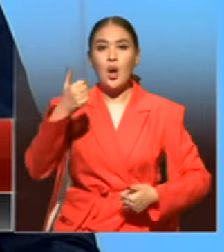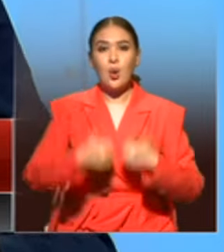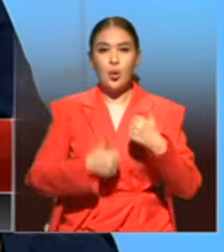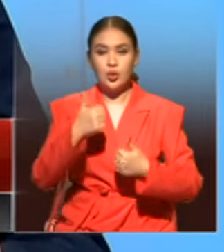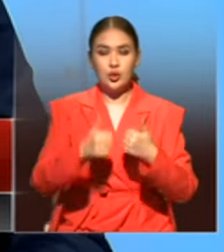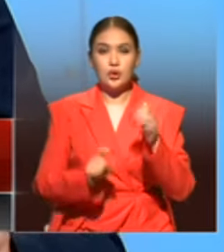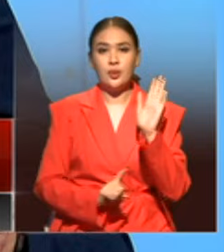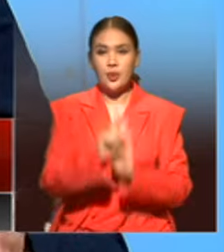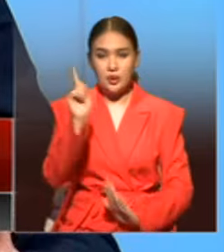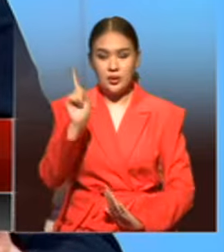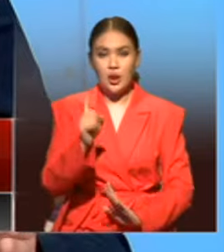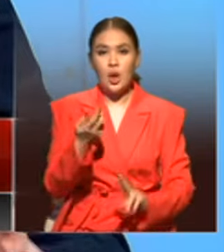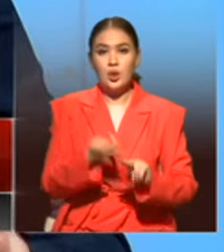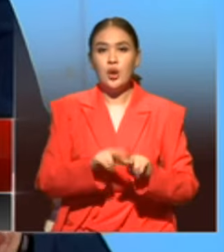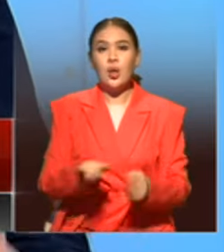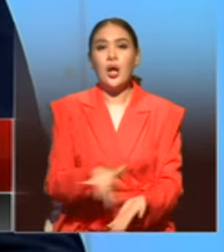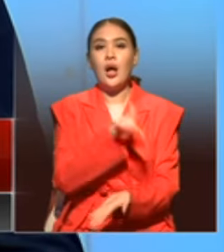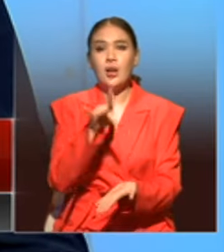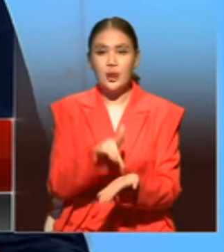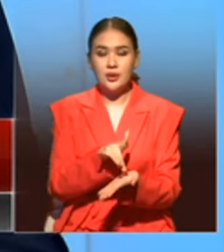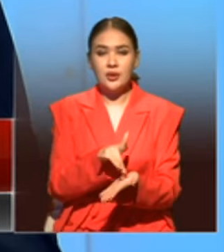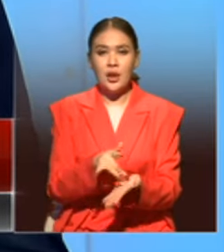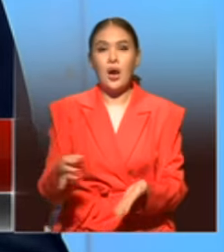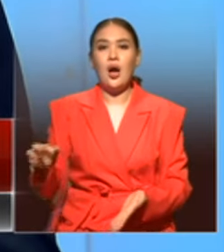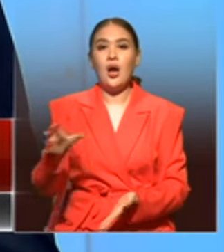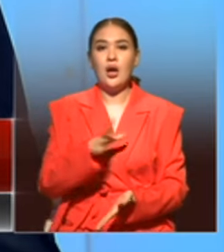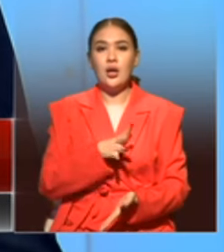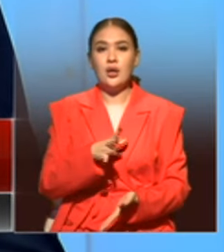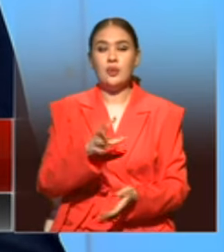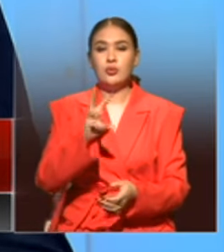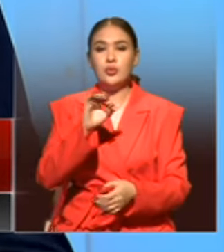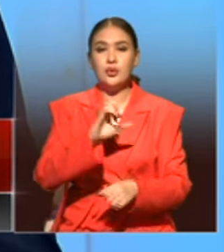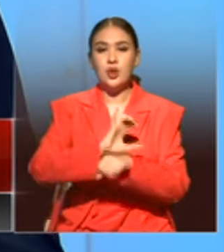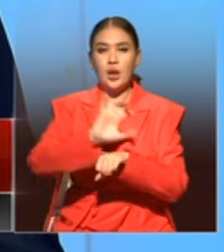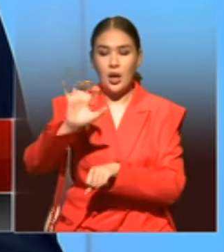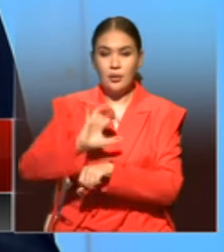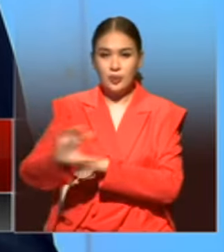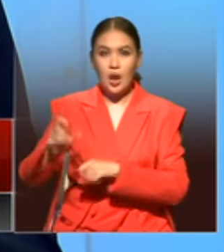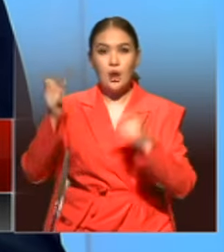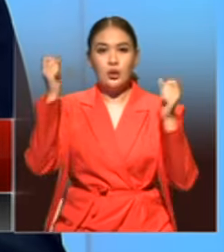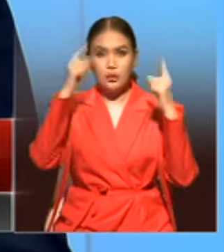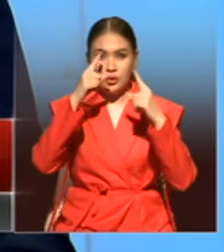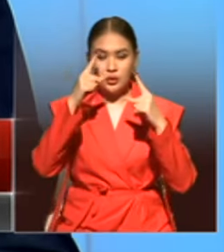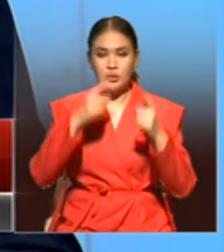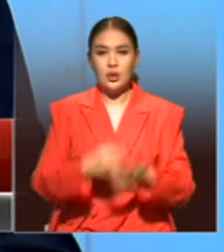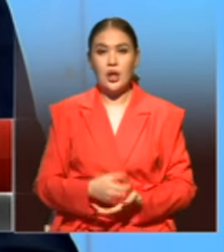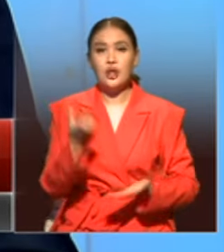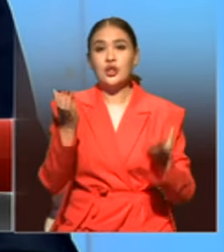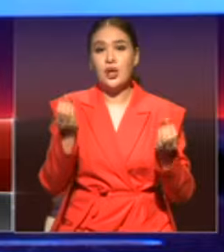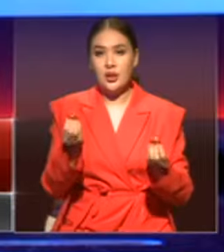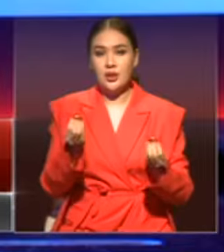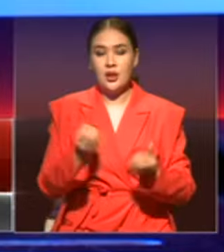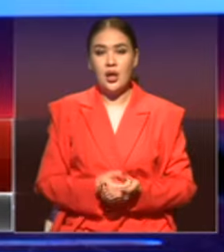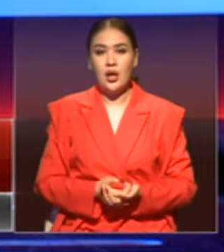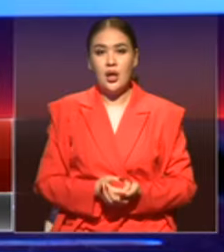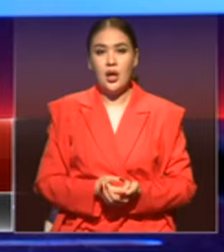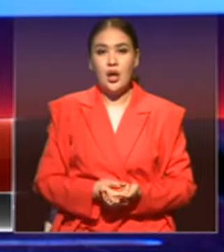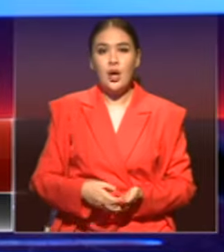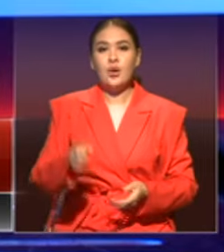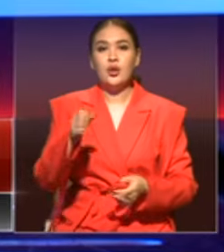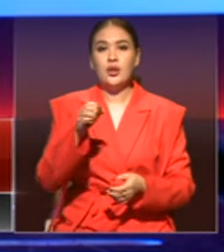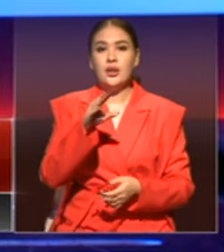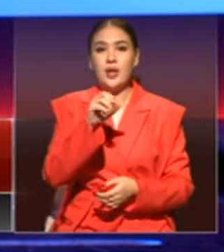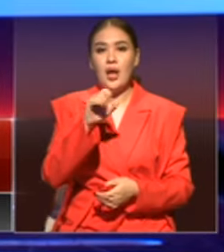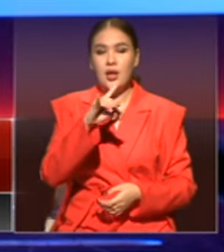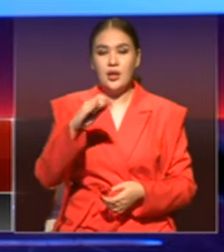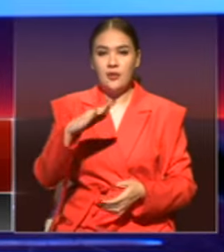ұйымдастырады. Осы қаланың осындай ауданында қоқыстарды шығаратын мердігер компанияны анықтайды. Және де жергілікті атқарушы орган тариф